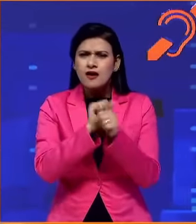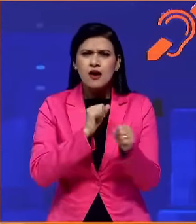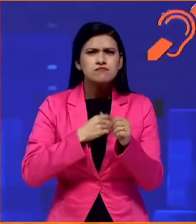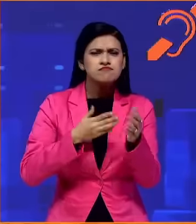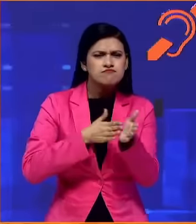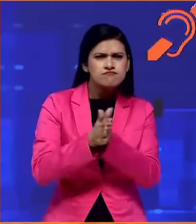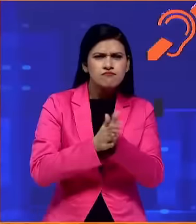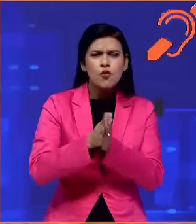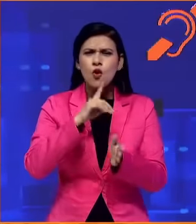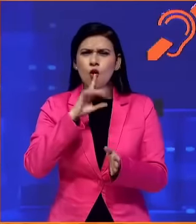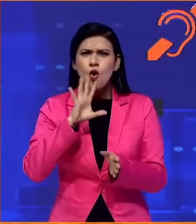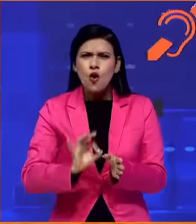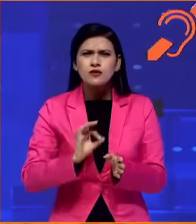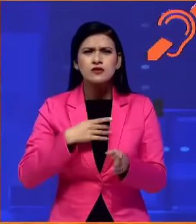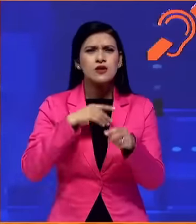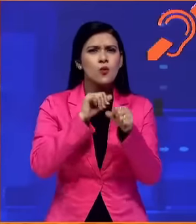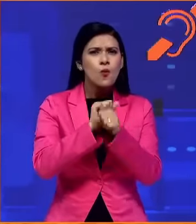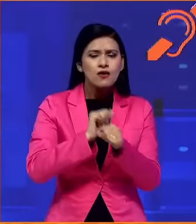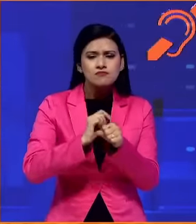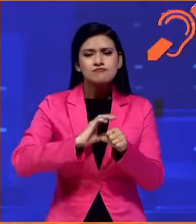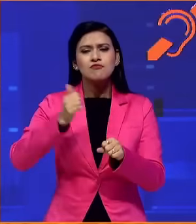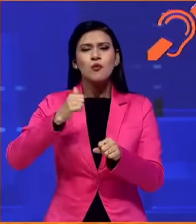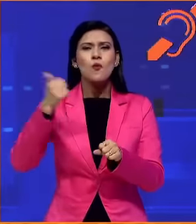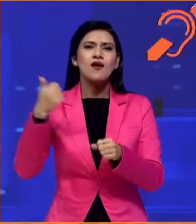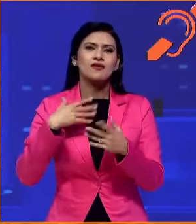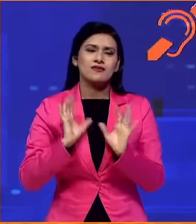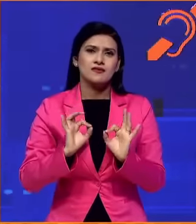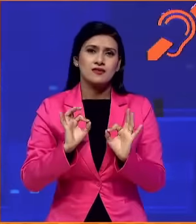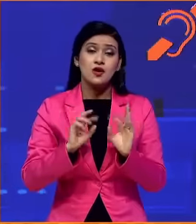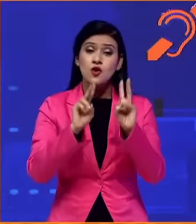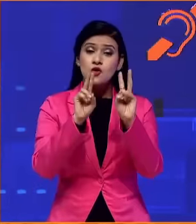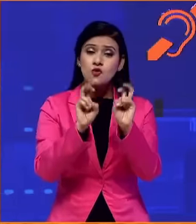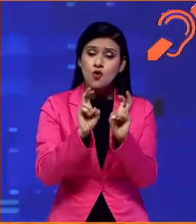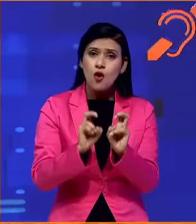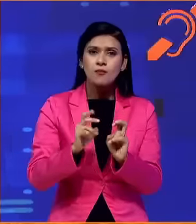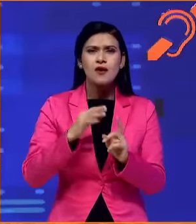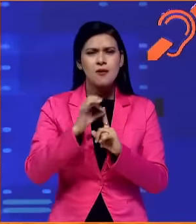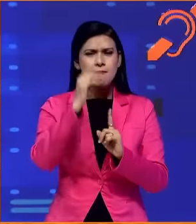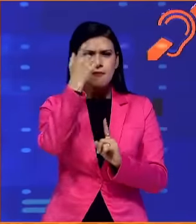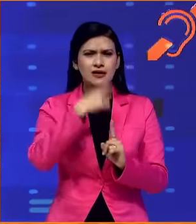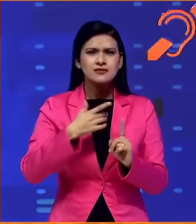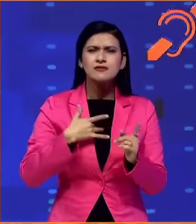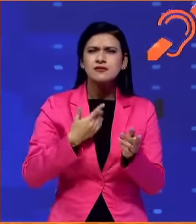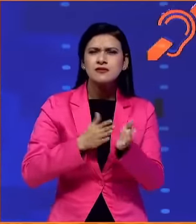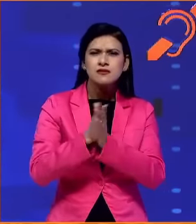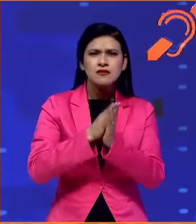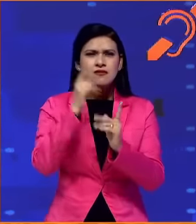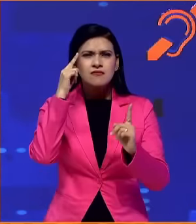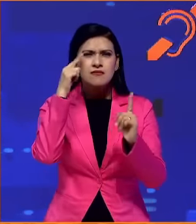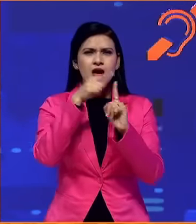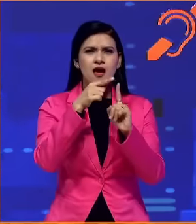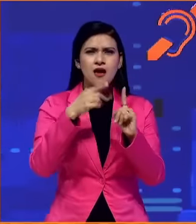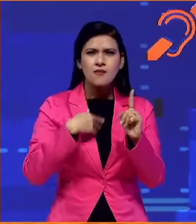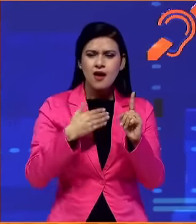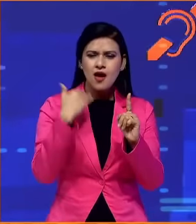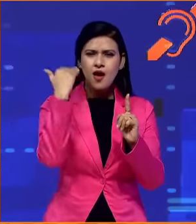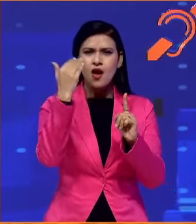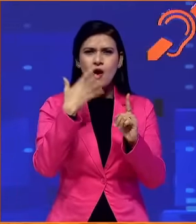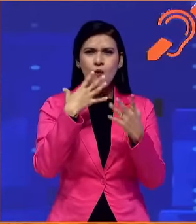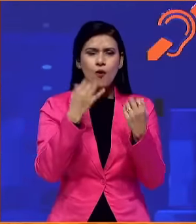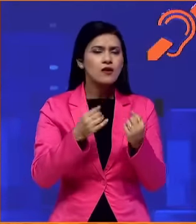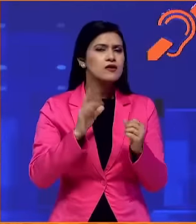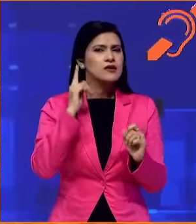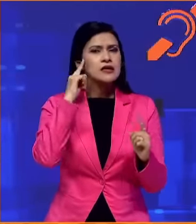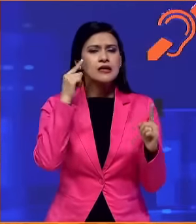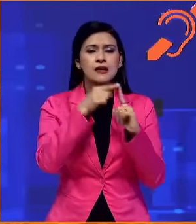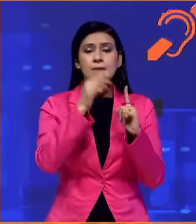पूरी लगनसेकरनाचाहिए,कड़ीमेहनतकरनीचाहिएऔर सफलताहासिलकरनीचाहिए।लेकिनसफलता किसीउद्देश्यकेलिएहोनीचाहिए।यदिआपकेवल व्यक्तिगतमहत्वाकांक्षाओंकोपूराकरनेकेलिएकड़ीमेहनतकरतेहैं,